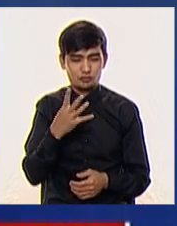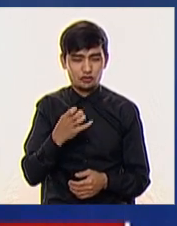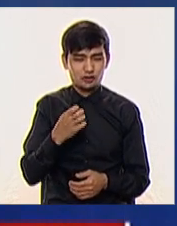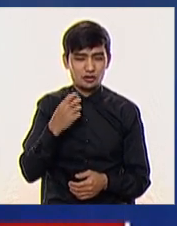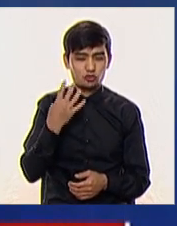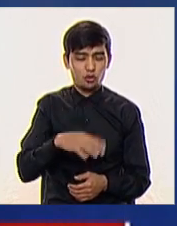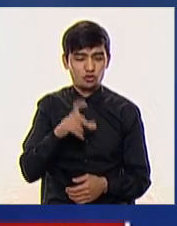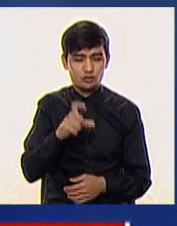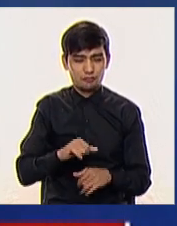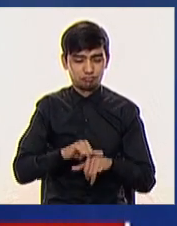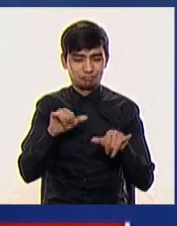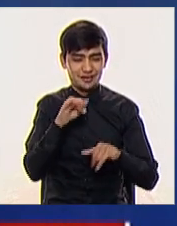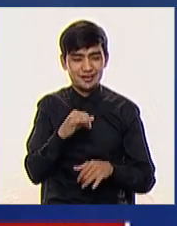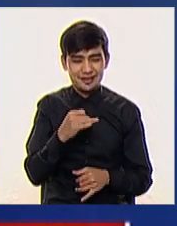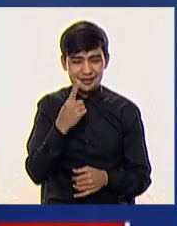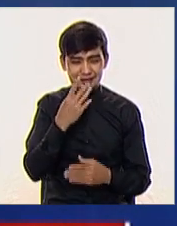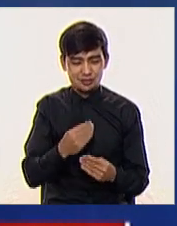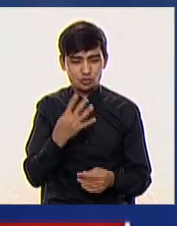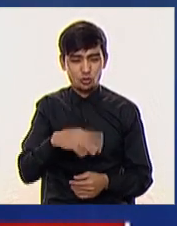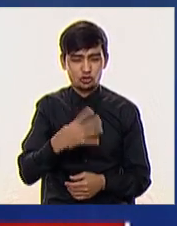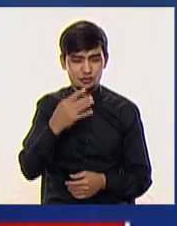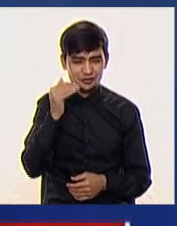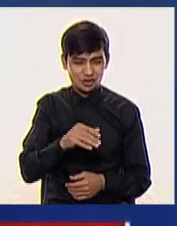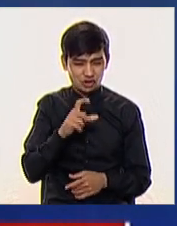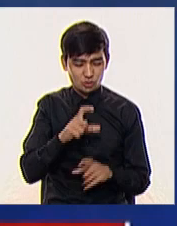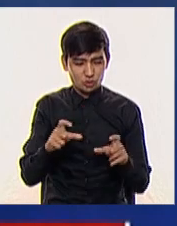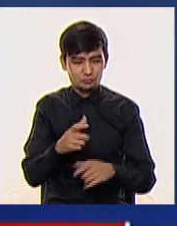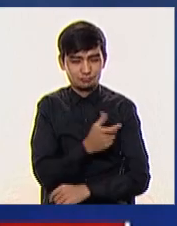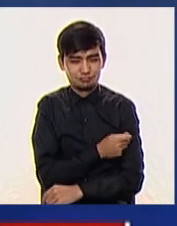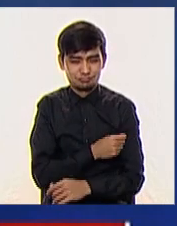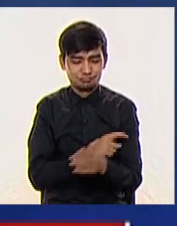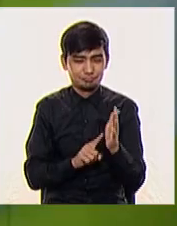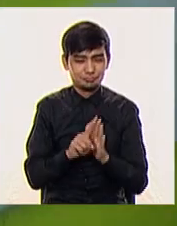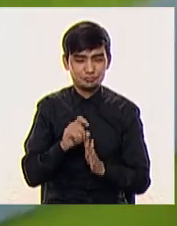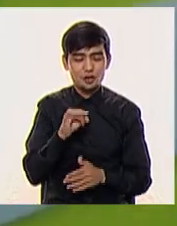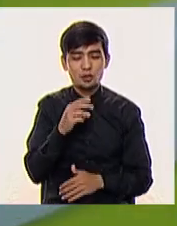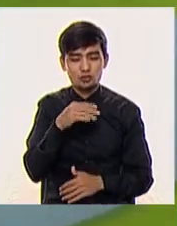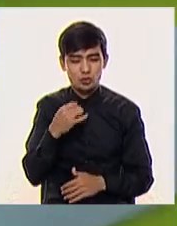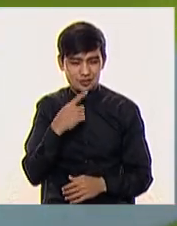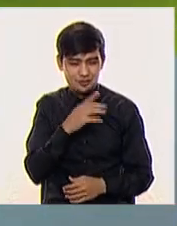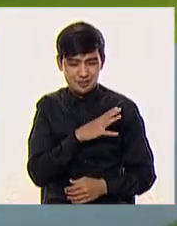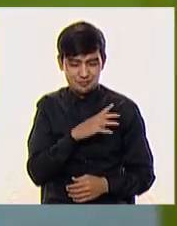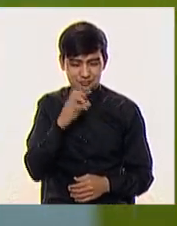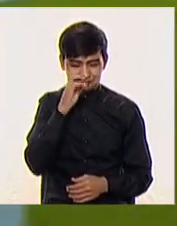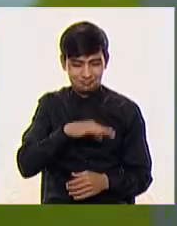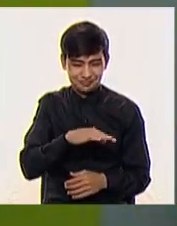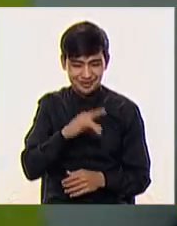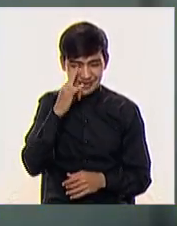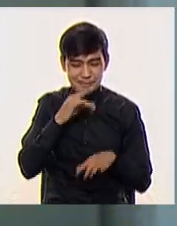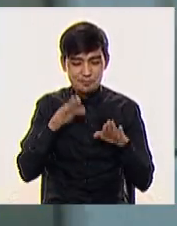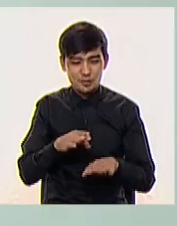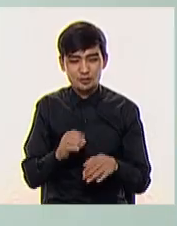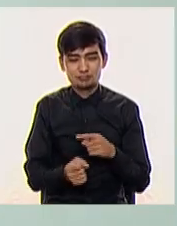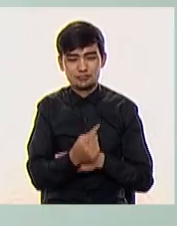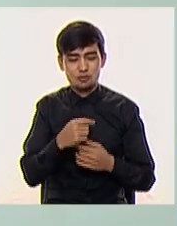де ұлғайды. Қазір күніне 44 мыңнан астам адам ПТР сынамасын тапсыруда. Цойдың айтуынша, елдегі ковидтің өршуіне вирустың жаңа штамдары да